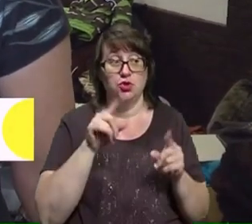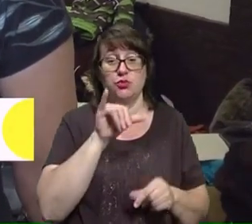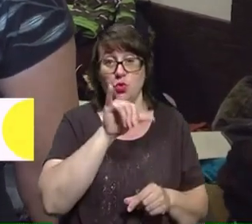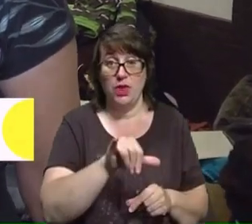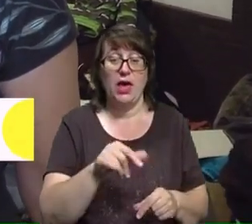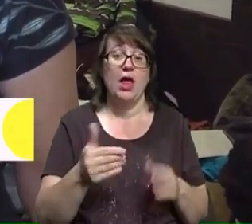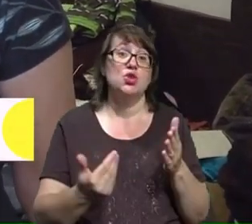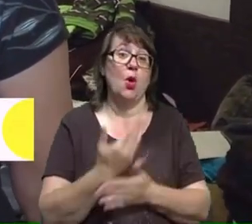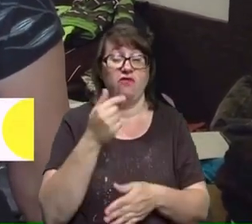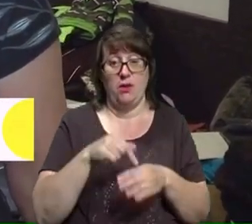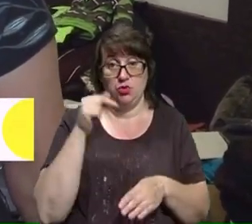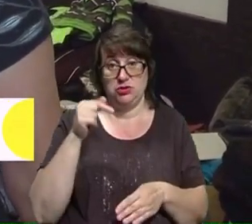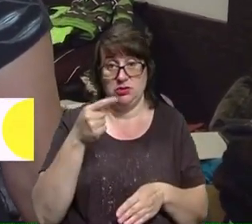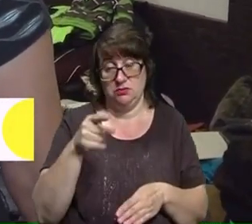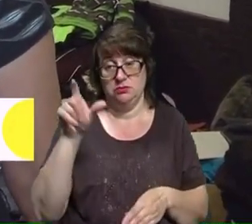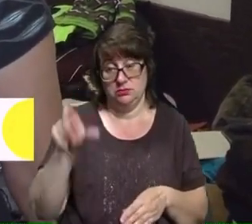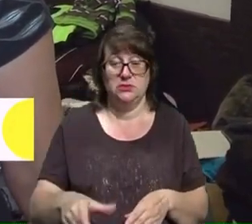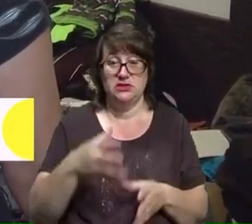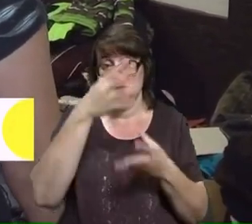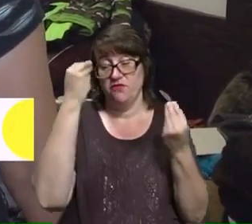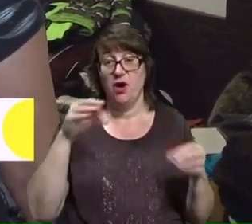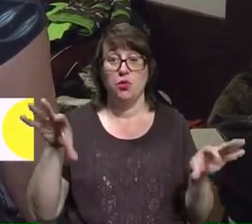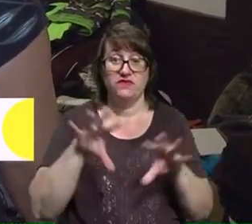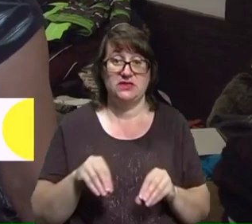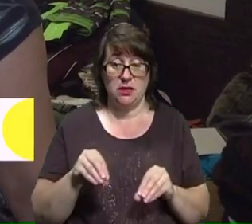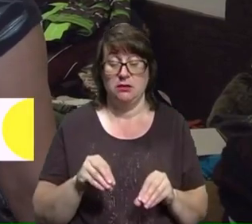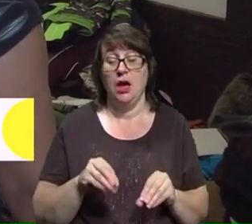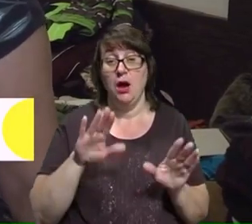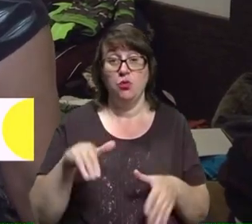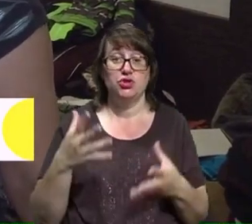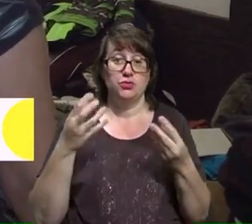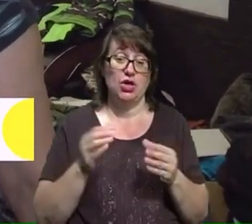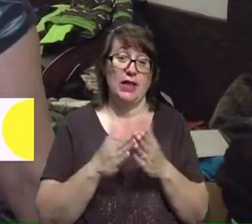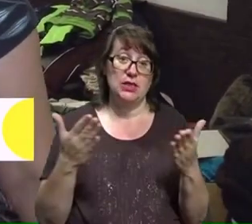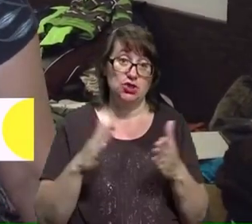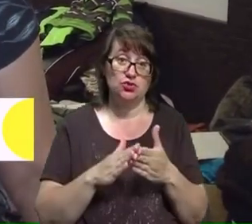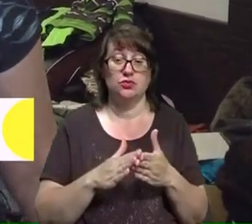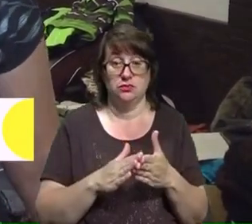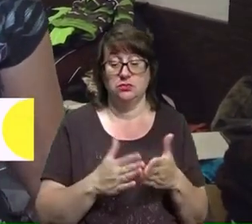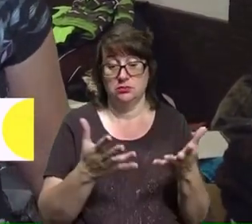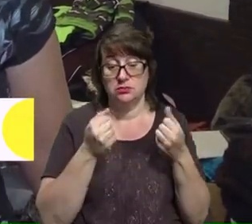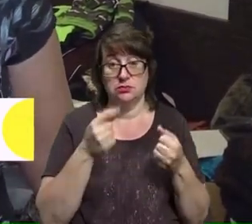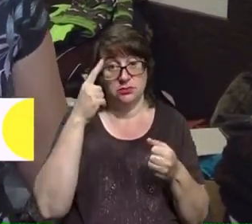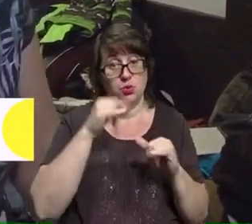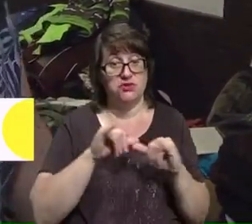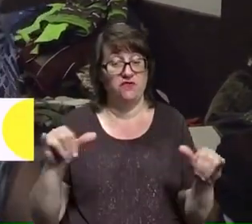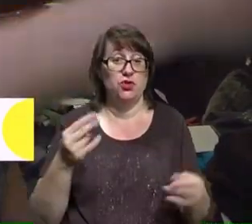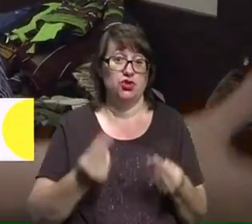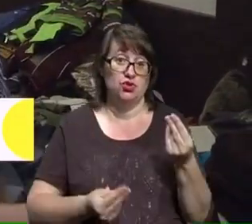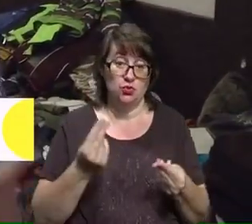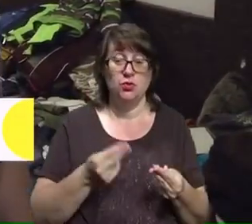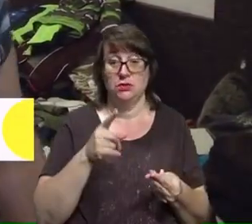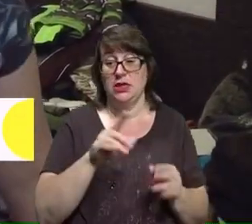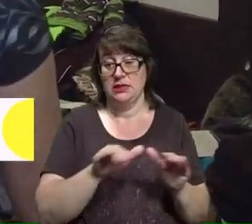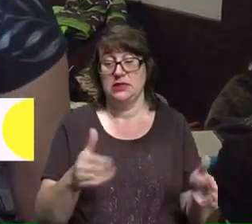вона забуває про все. А потім ще якусь книжку класну, якусь розвиваючу гру, і вона йде звідси